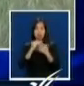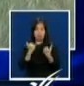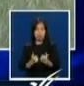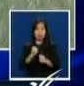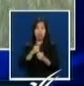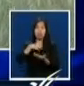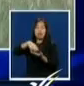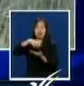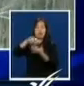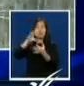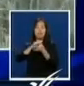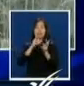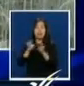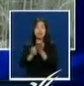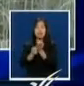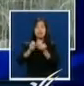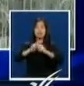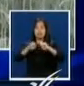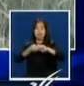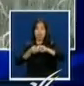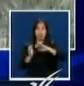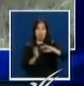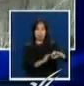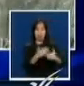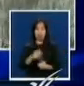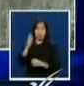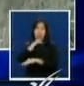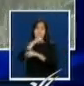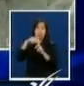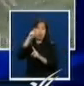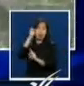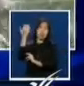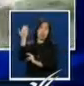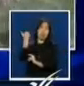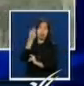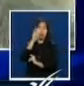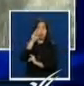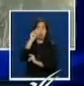ศัพท์เพื่อรับฟังความเห็นจากประชาชนทั่วประเทศหรือเรียกว่าเป็นการรับบริจาค